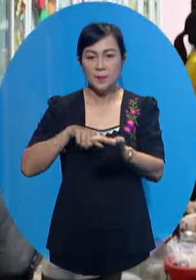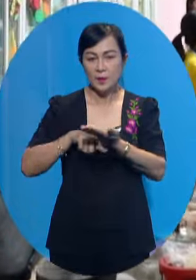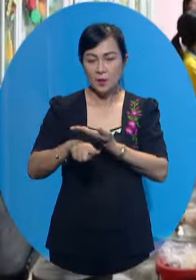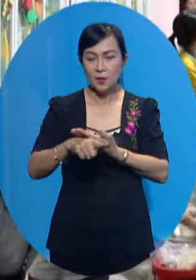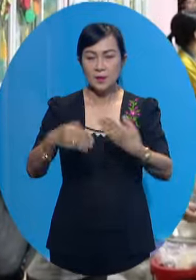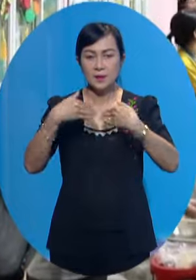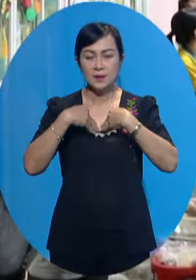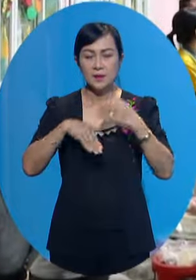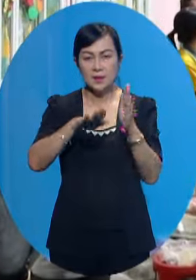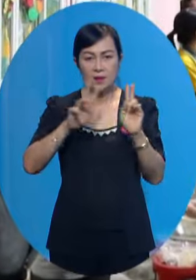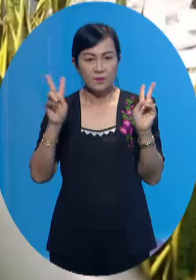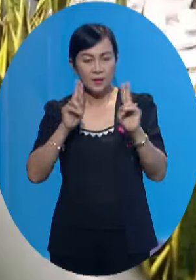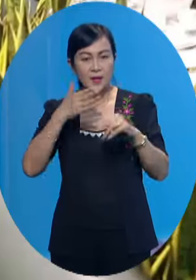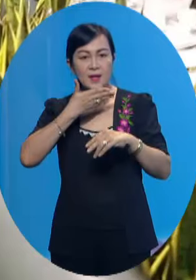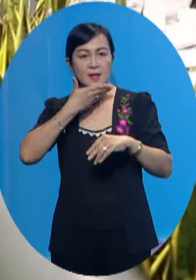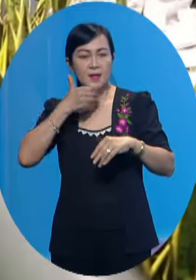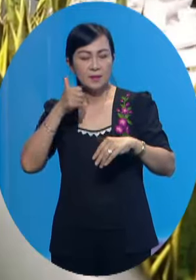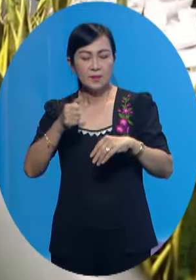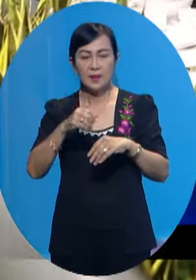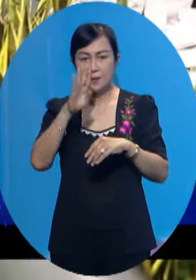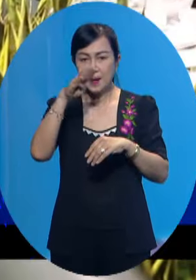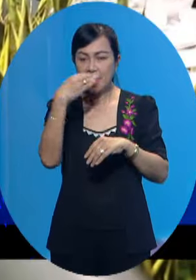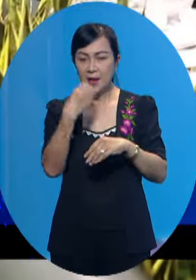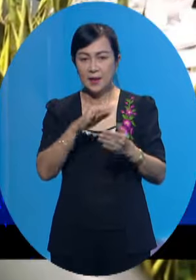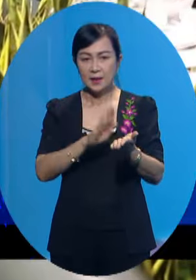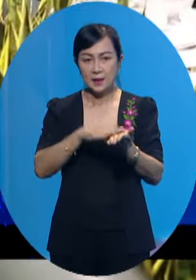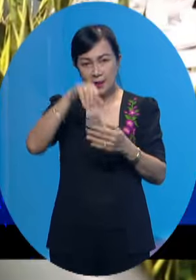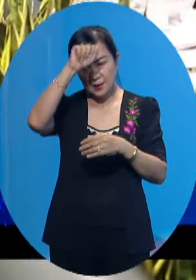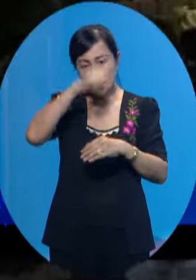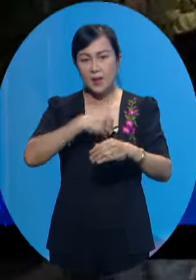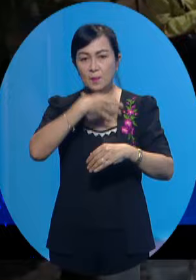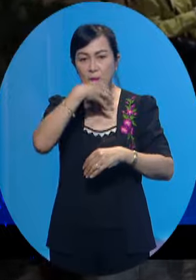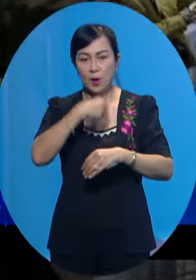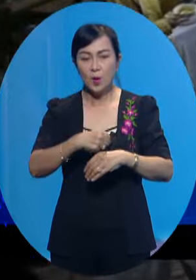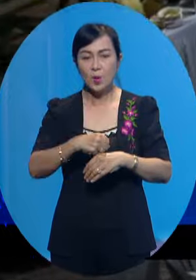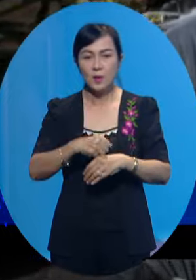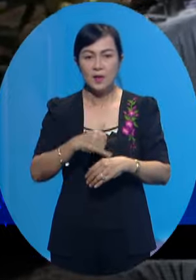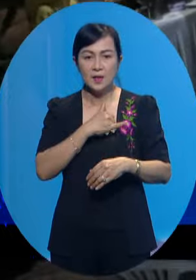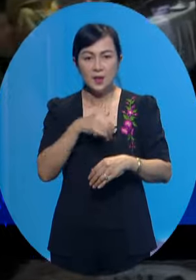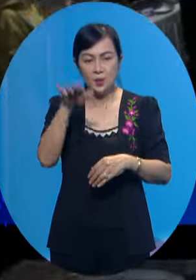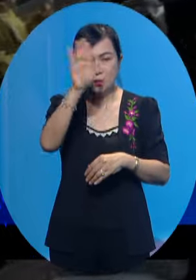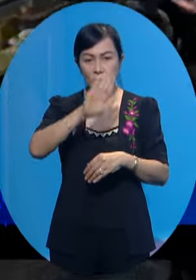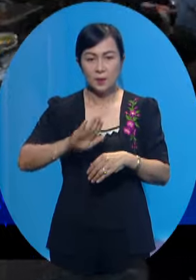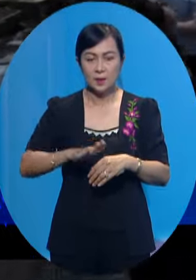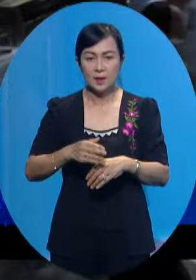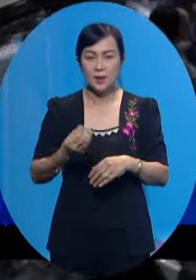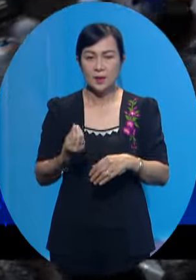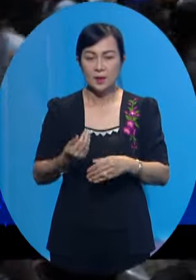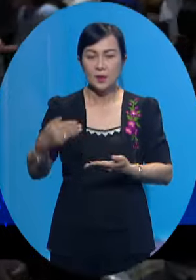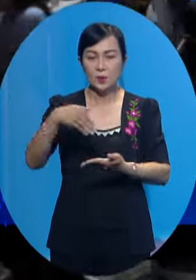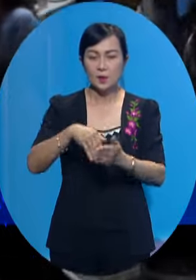còn được thưởng thức chương trình văn nghệ đặc sắc với các ca khúc ca ngợi Đảng, Bác Hồ kính yêu, tình yêu quê hương đất nước. Toàn bộ số tiền